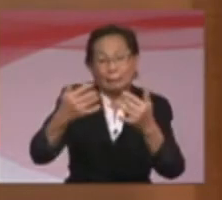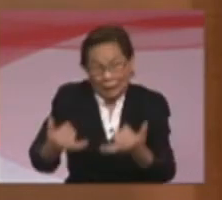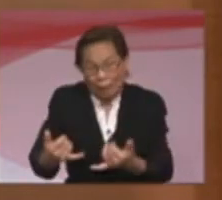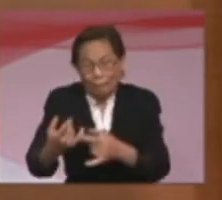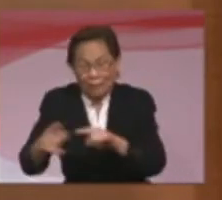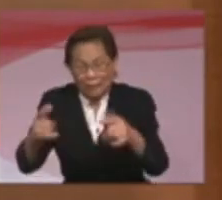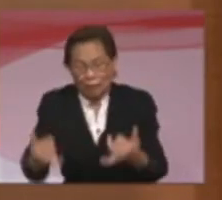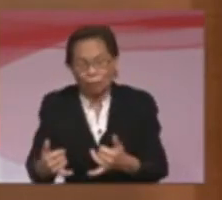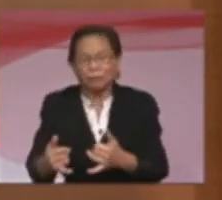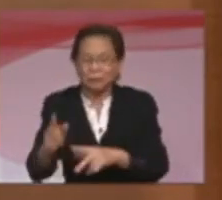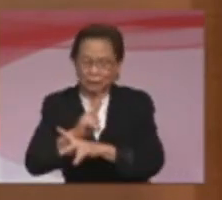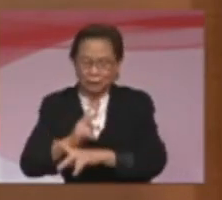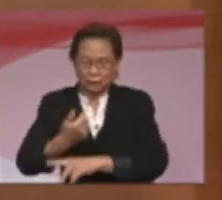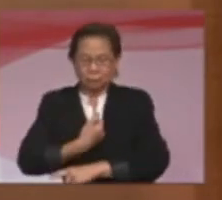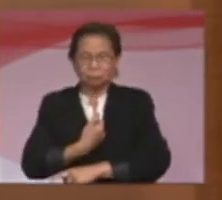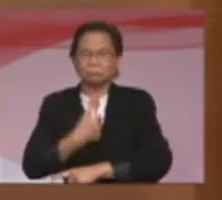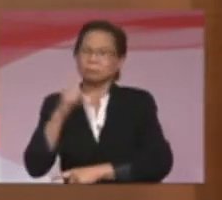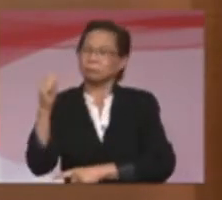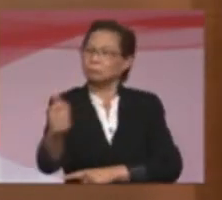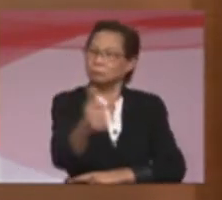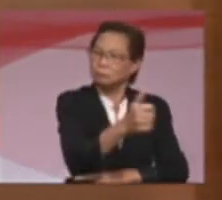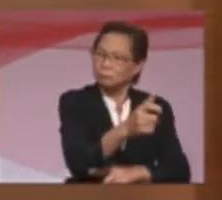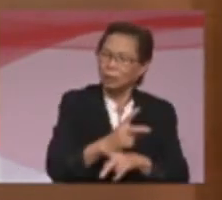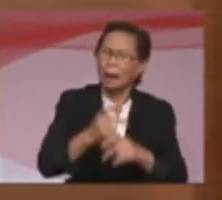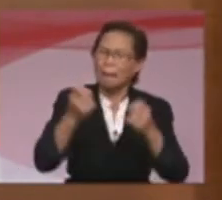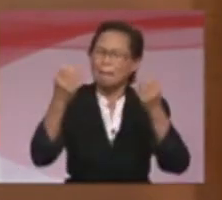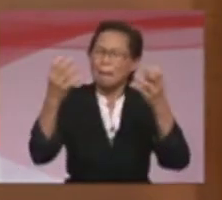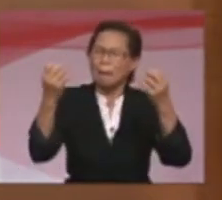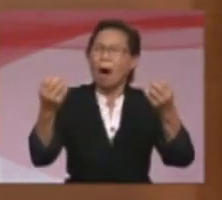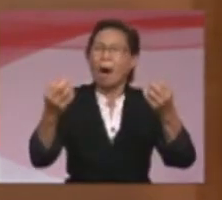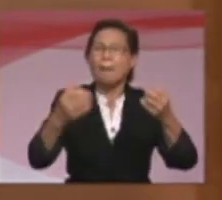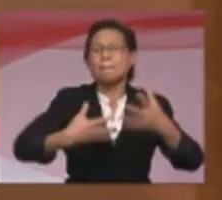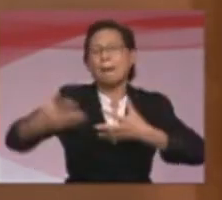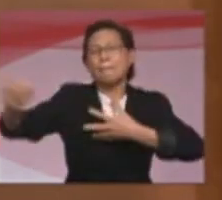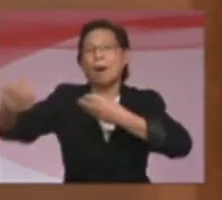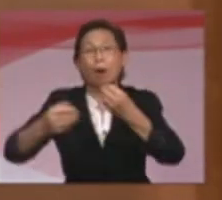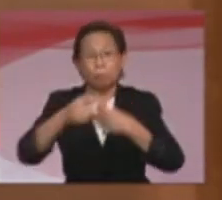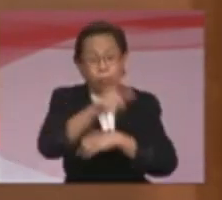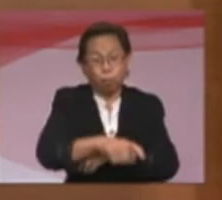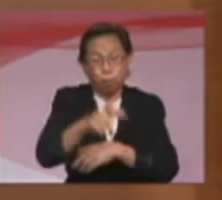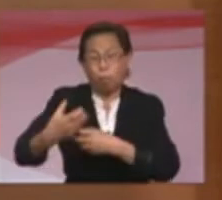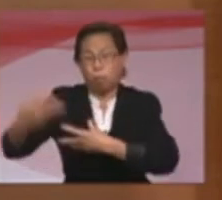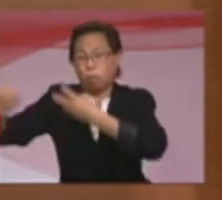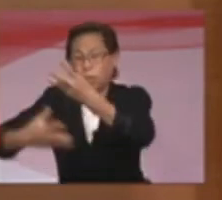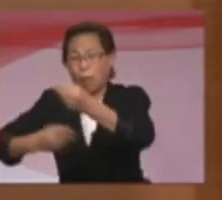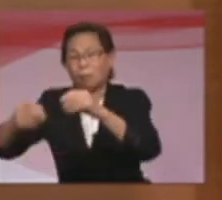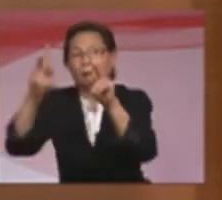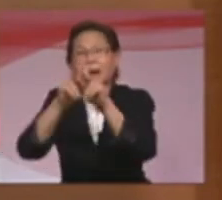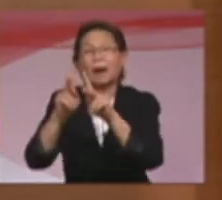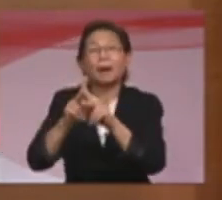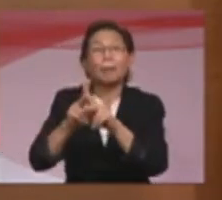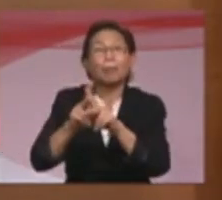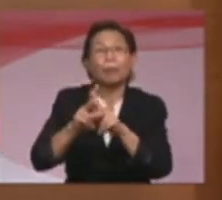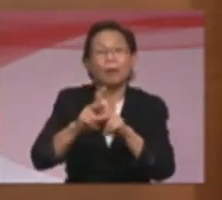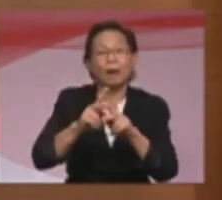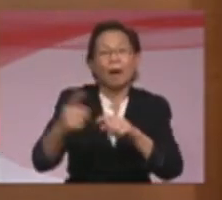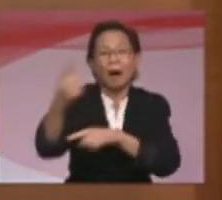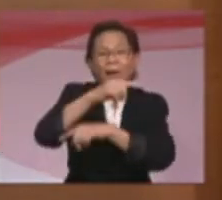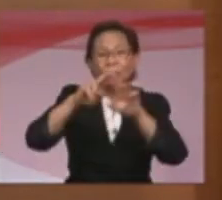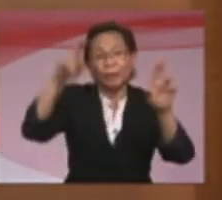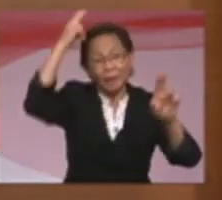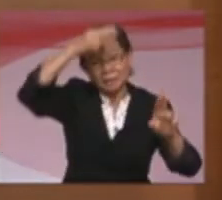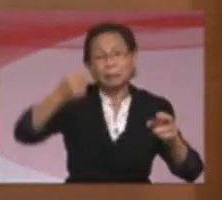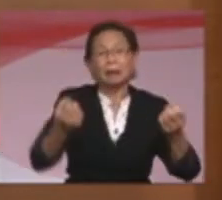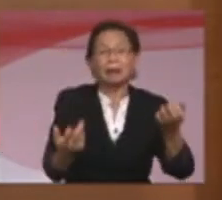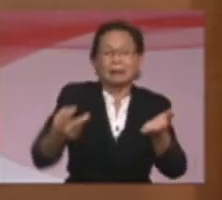keselamatan diri sendiri. Ramai yang akan balik beraya haji di kampung. Aidiladha. Ramai akan naik kenderaan